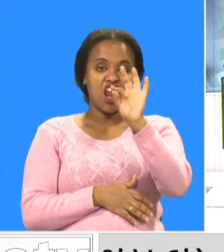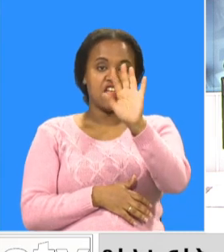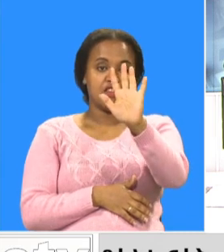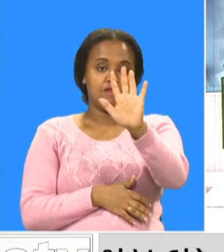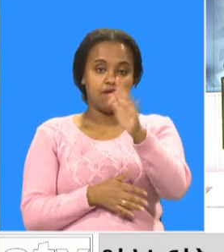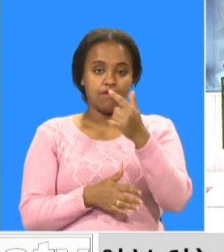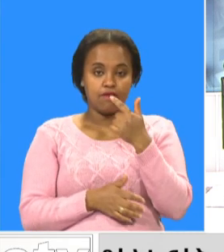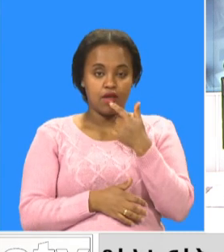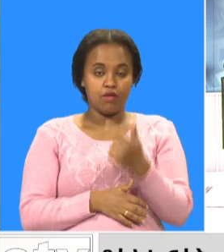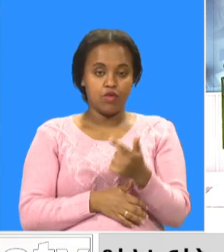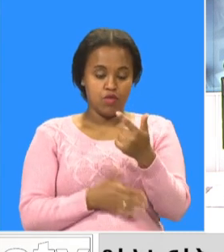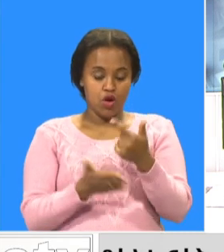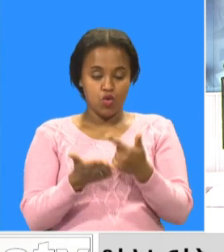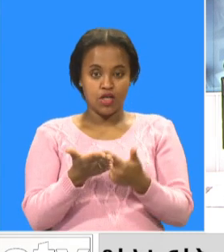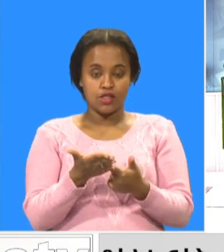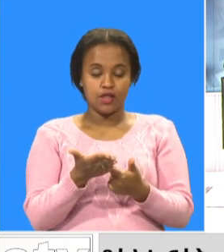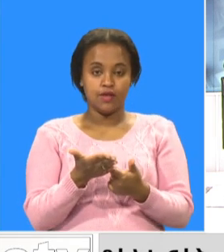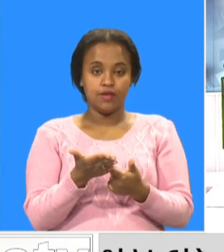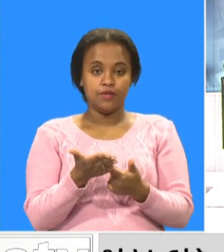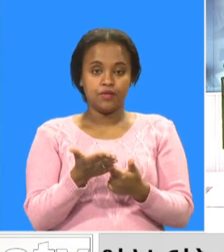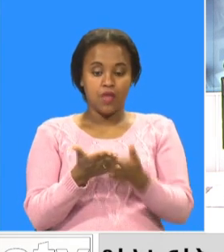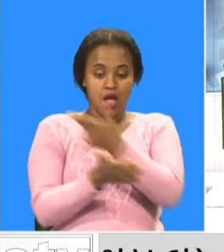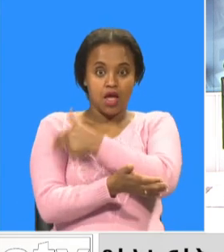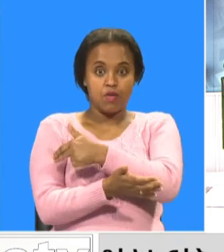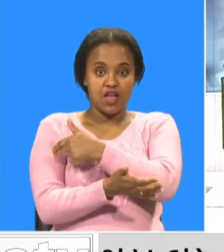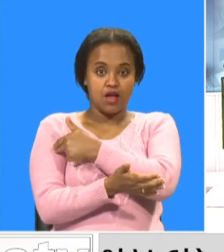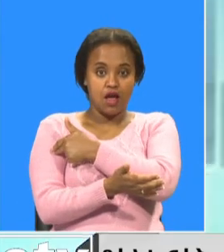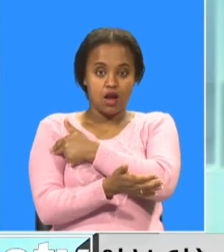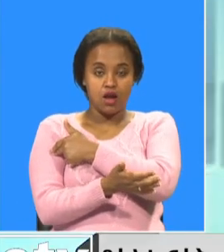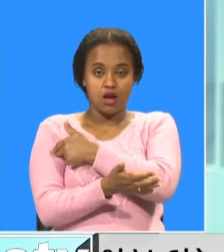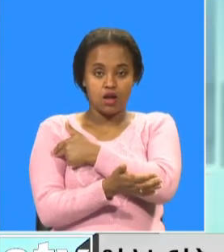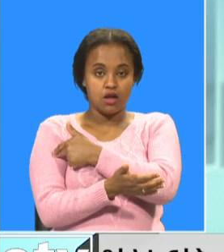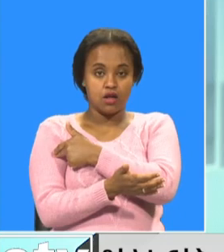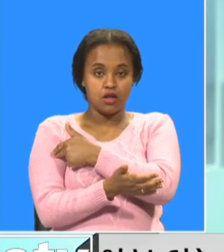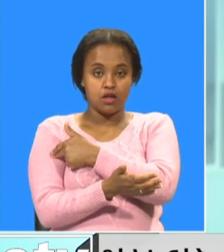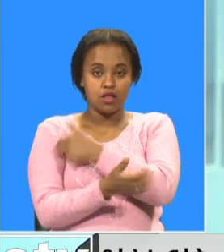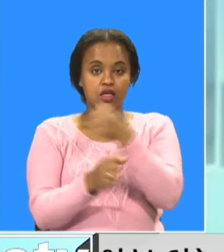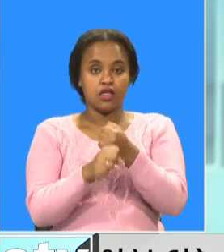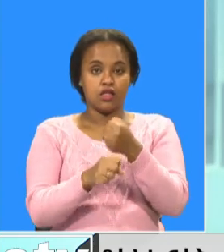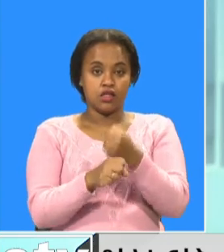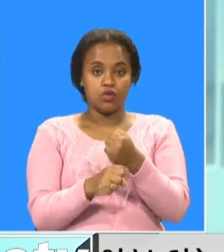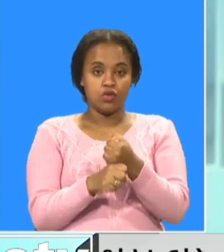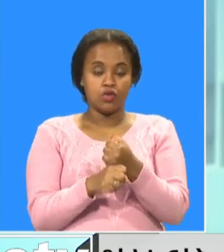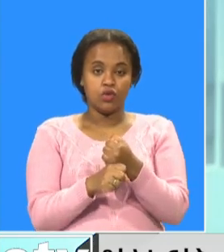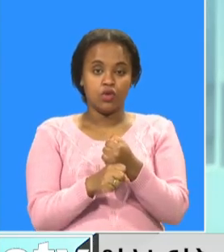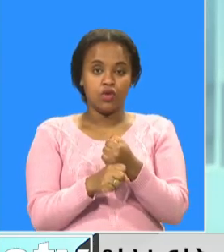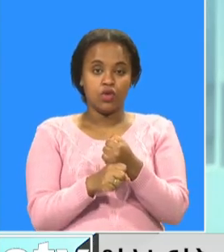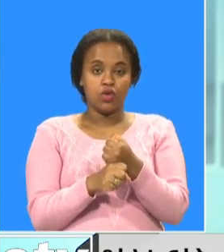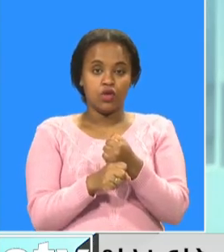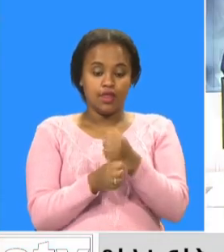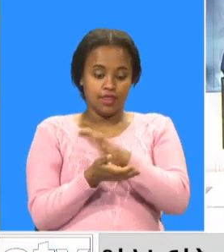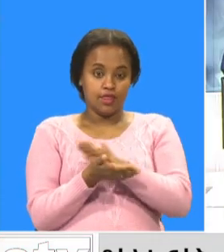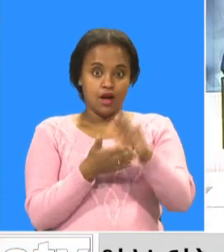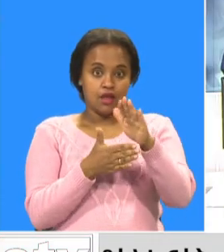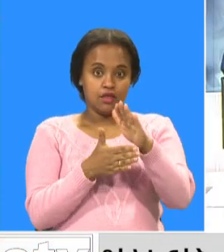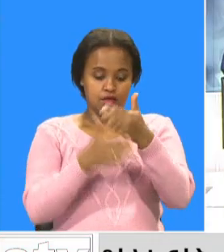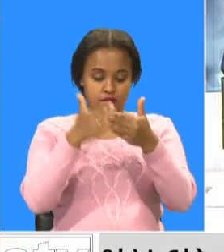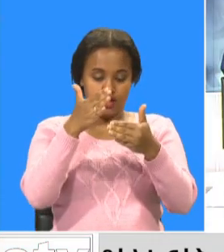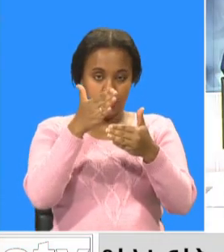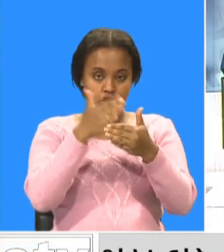በተለይ እነዚህ ከሜዲካል ግሬድ እየተሰሩ ያንን ጥራት ደረጃ